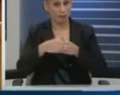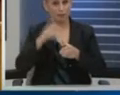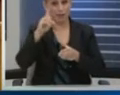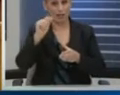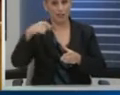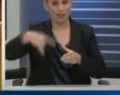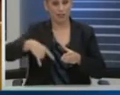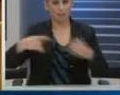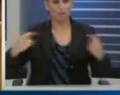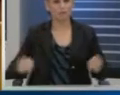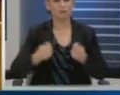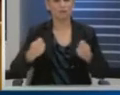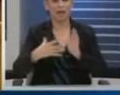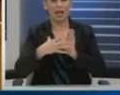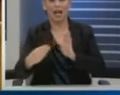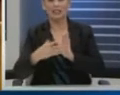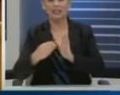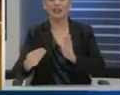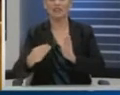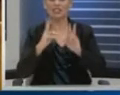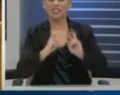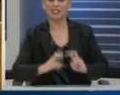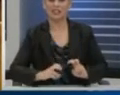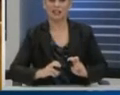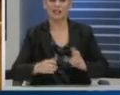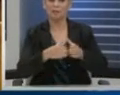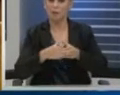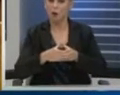έχει στήσει μια ολόκληρη φάμπρικα για να κάνει αντιγραφή στις εξετάσεις.